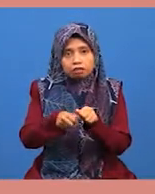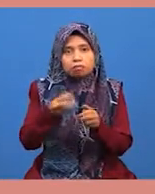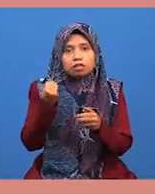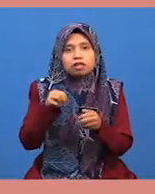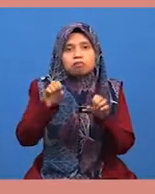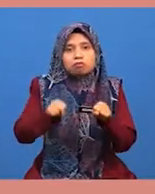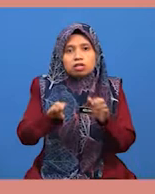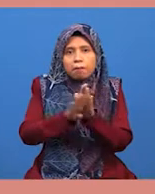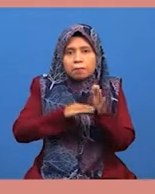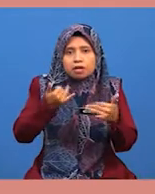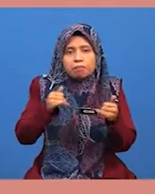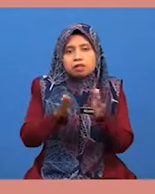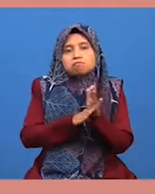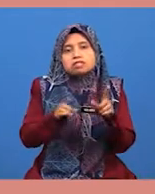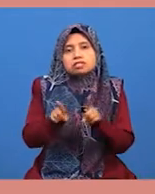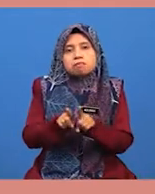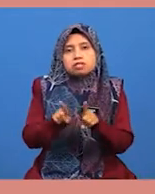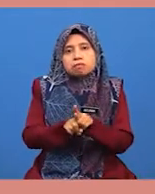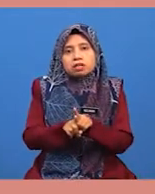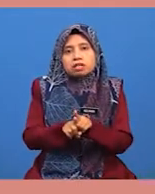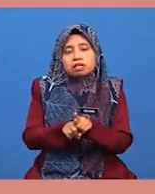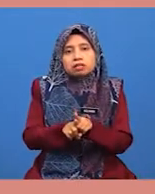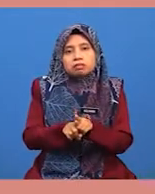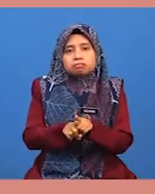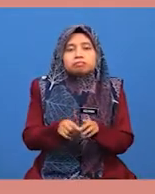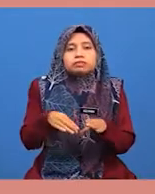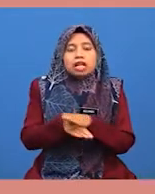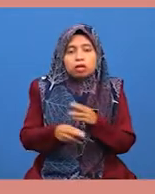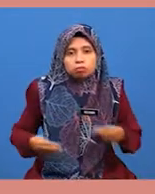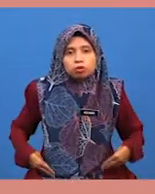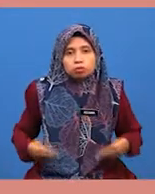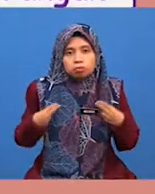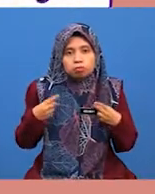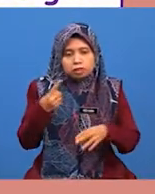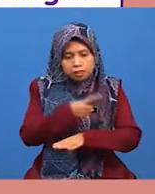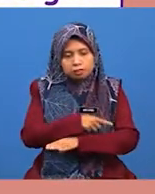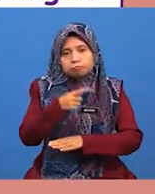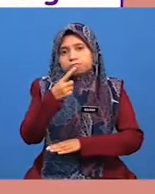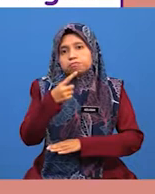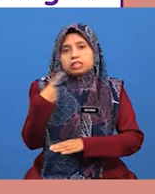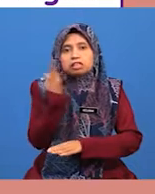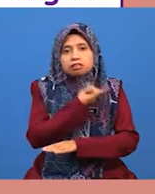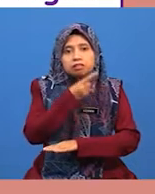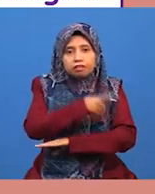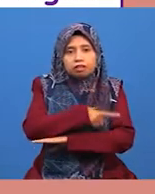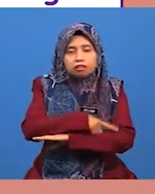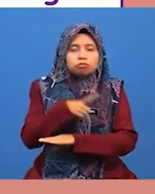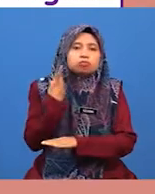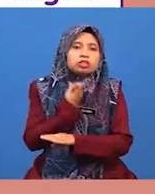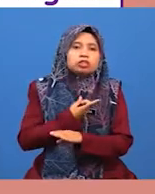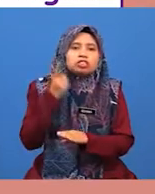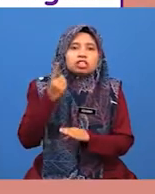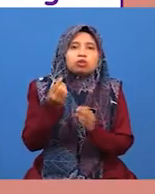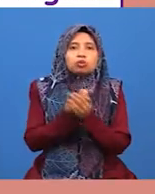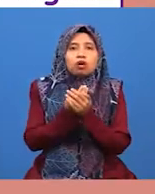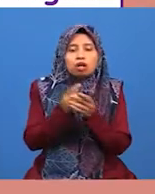Amar terhadap Ali. Begitu juga dalam kehidupan kita seharian. Kita haruslah